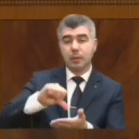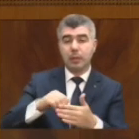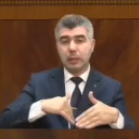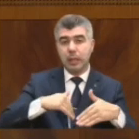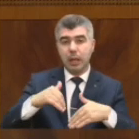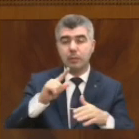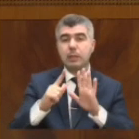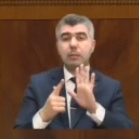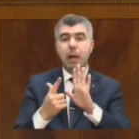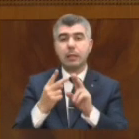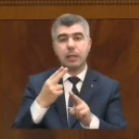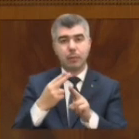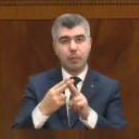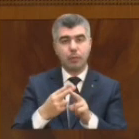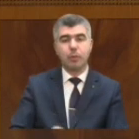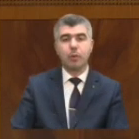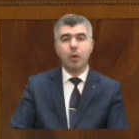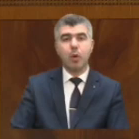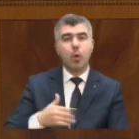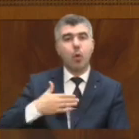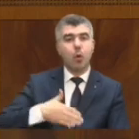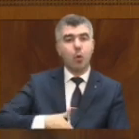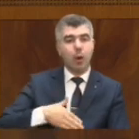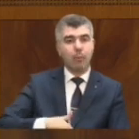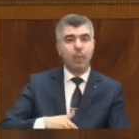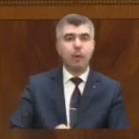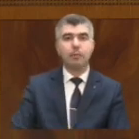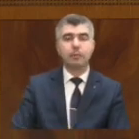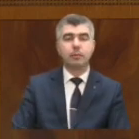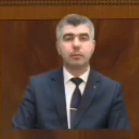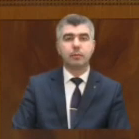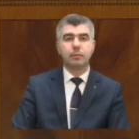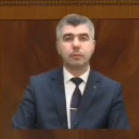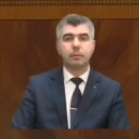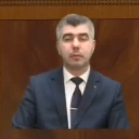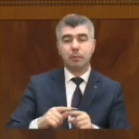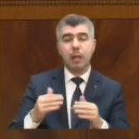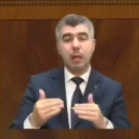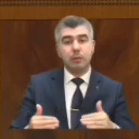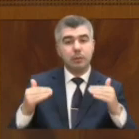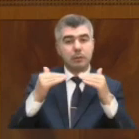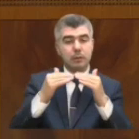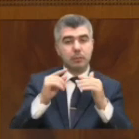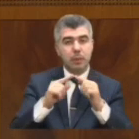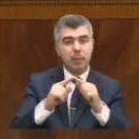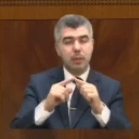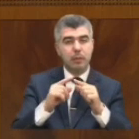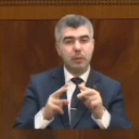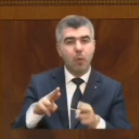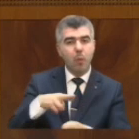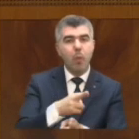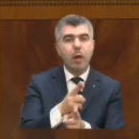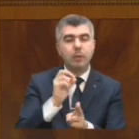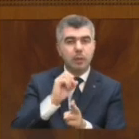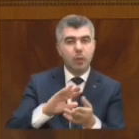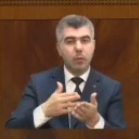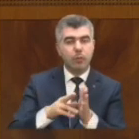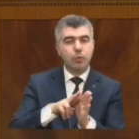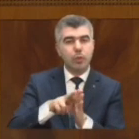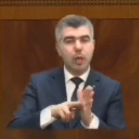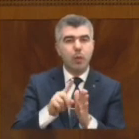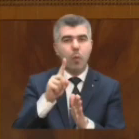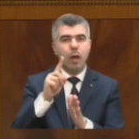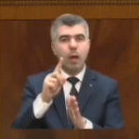رقم 17، إقليم قلميم اللي تكلمت عليه السيد القنطرة كذلك درنا ديال واد الصياد طريق الجاوية رقم